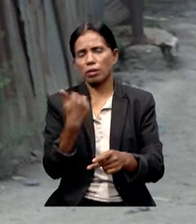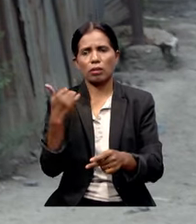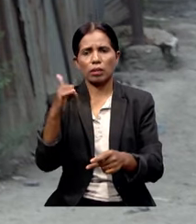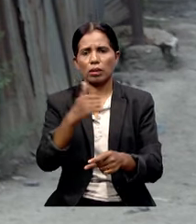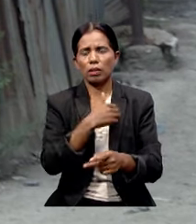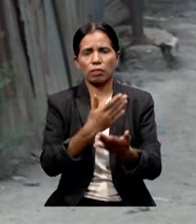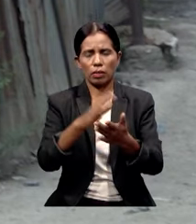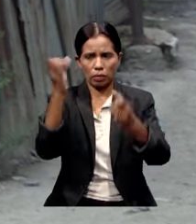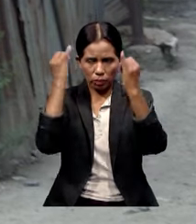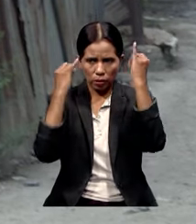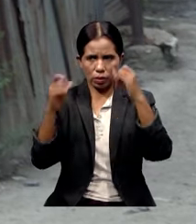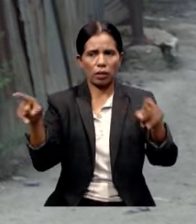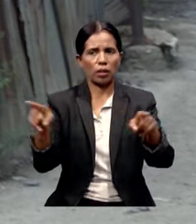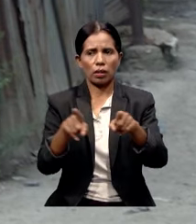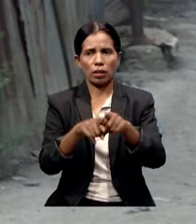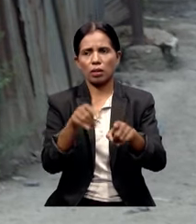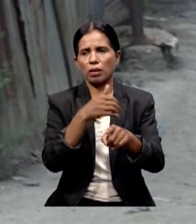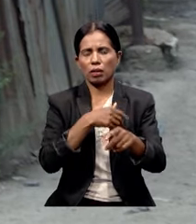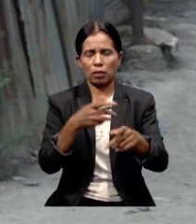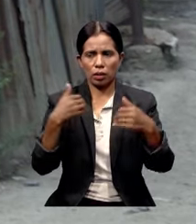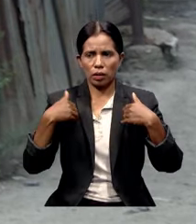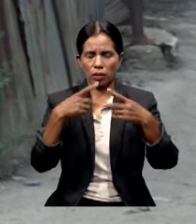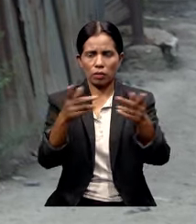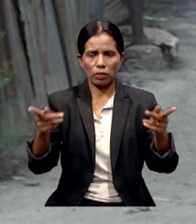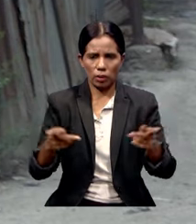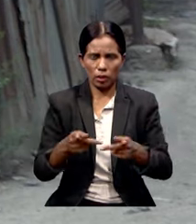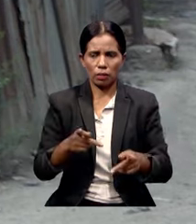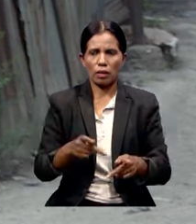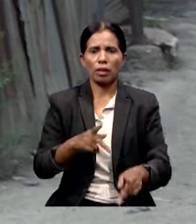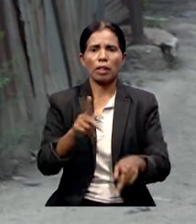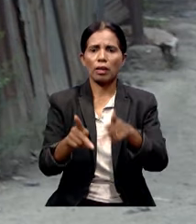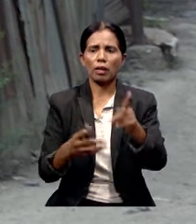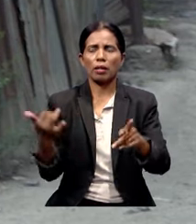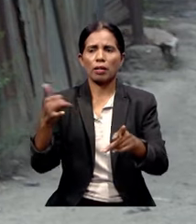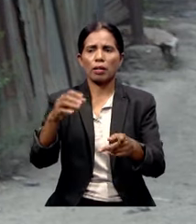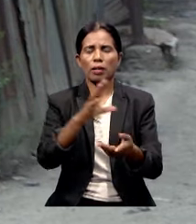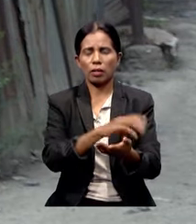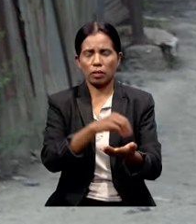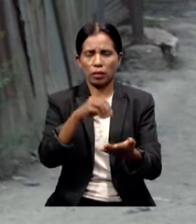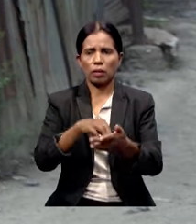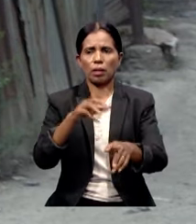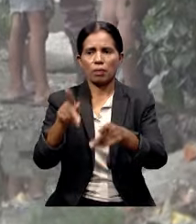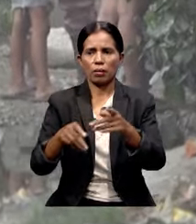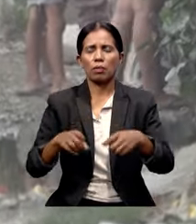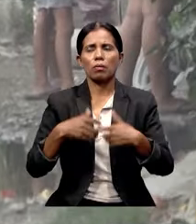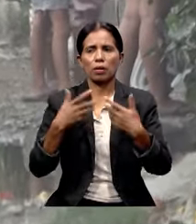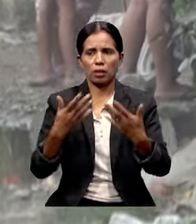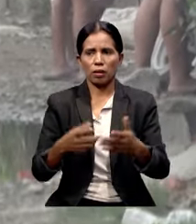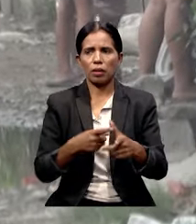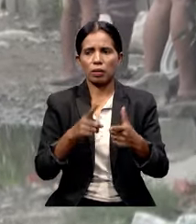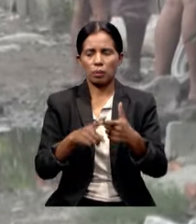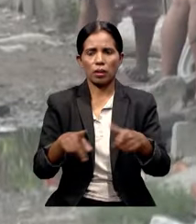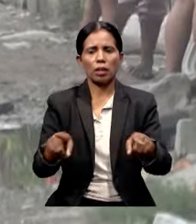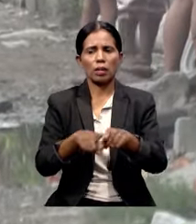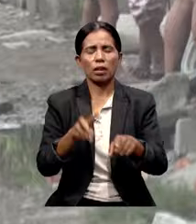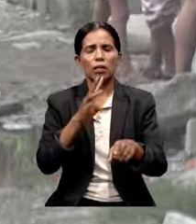sensibilização mos hanesane sire guia condições para be atubele orienta itania comunidade para un chat bela depois já nessa be dalan